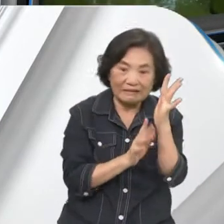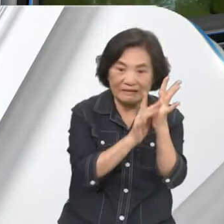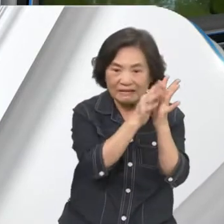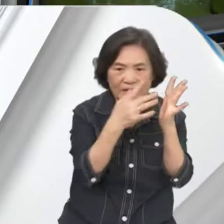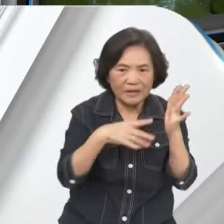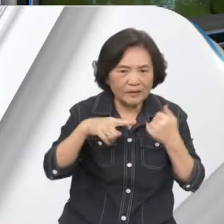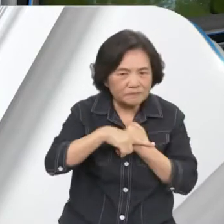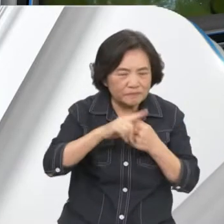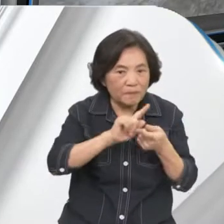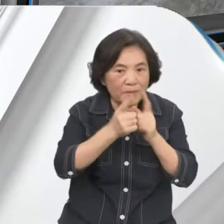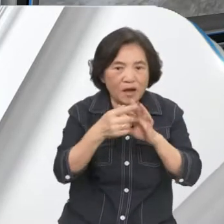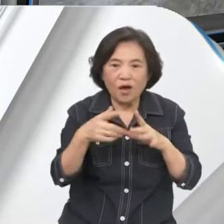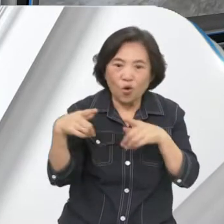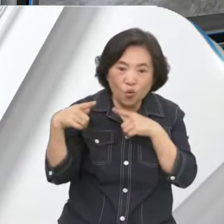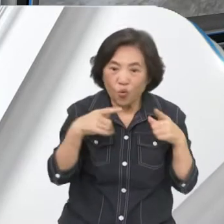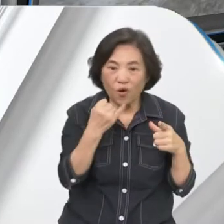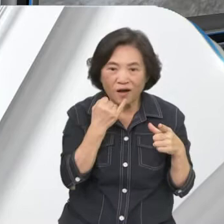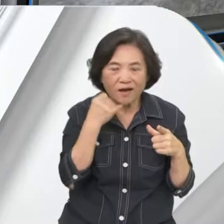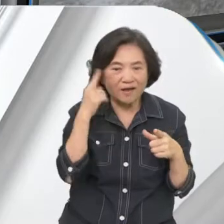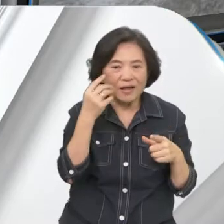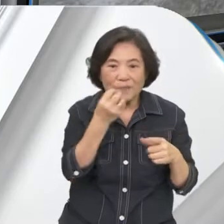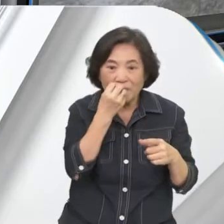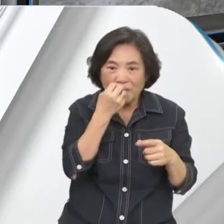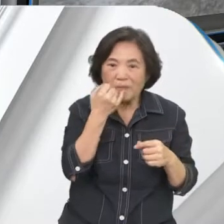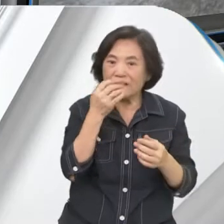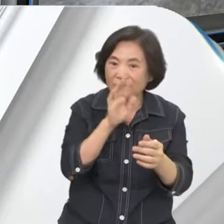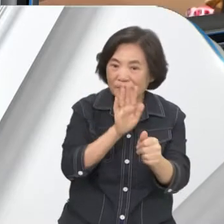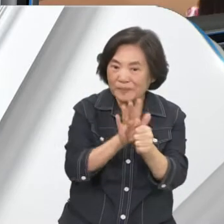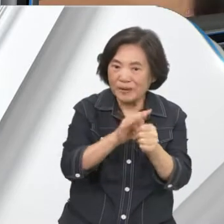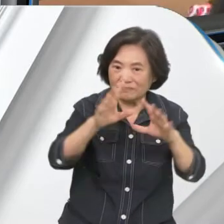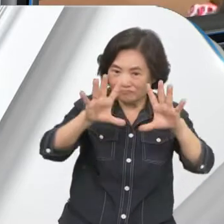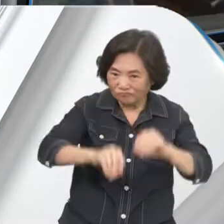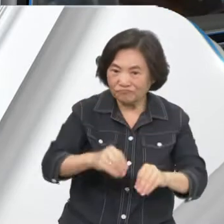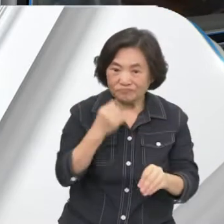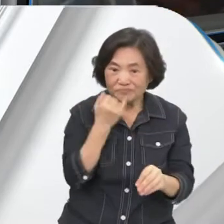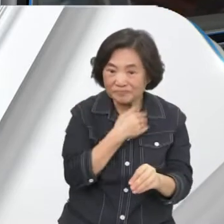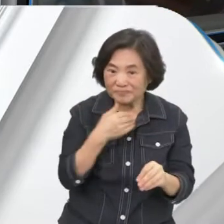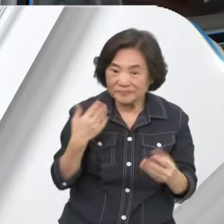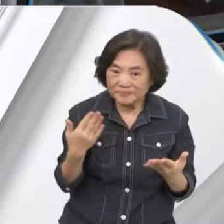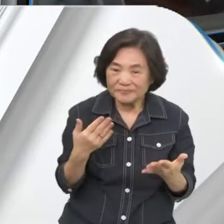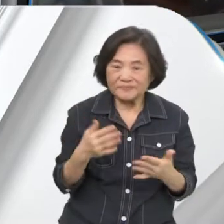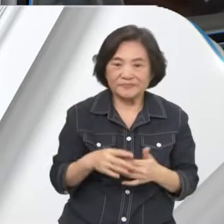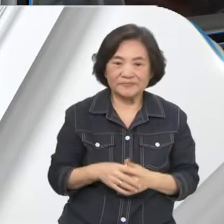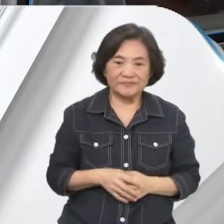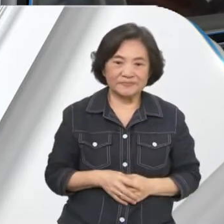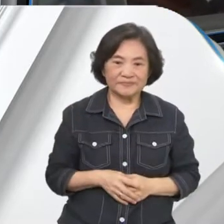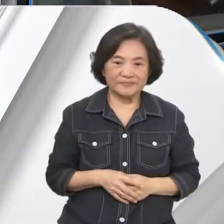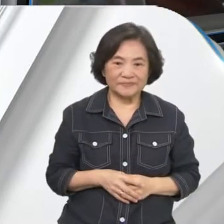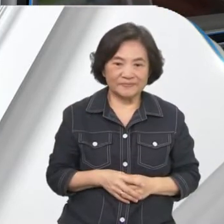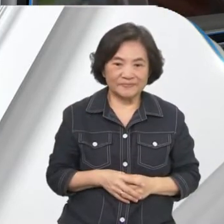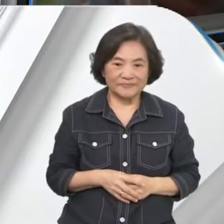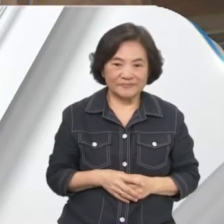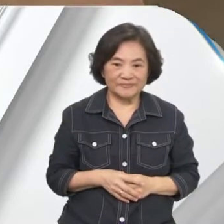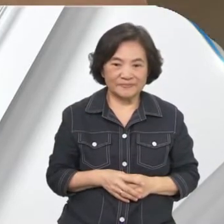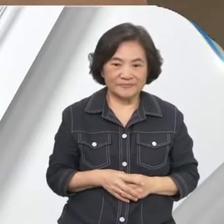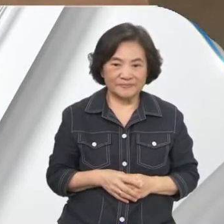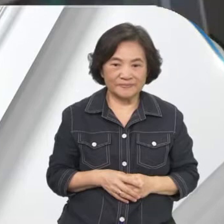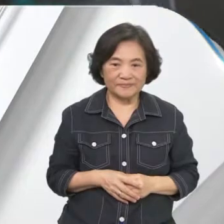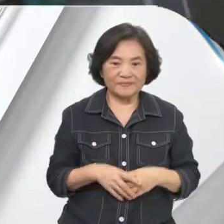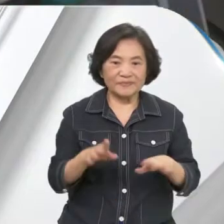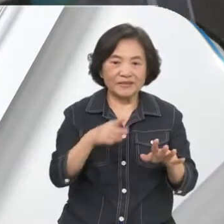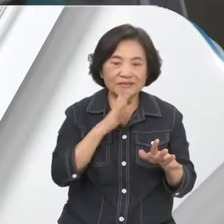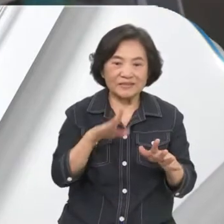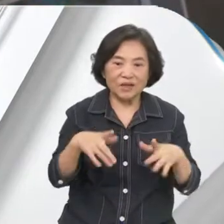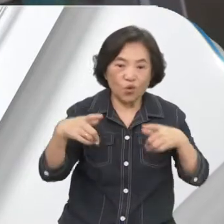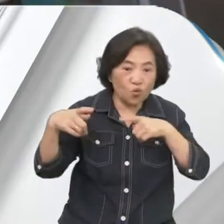变作改良过，想用食来解决了这近来经验重的外来种问题。 做青色的